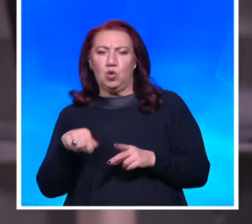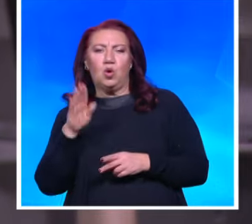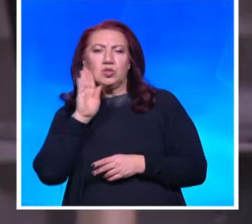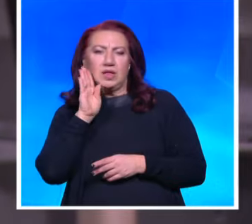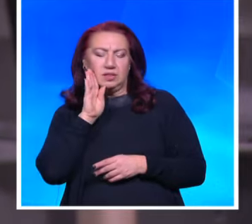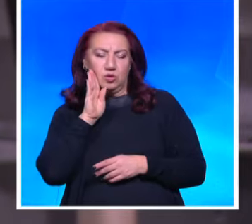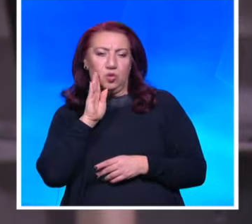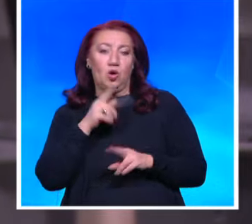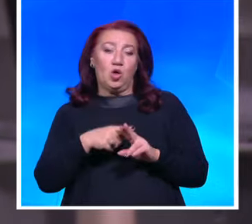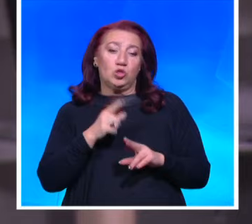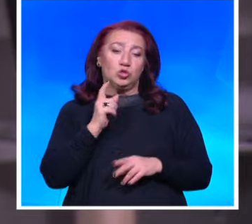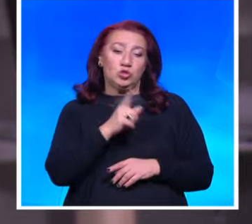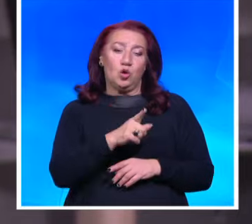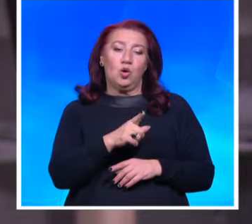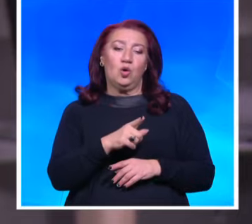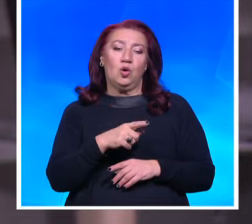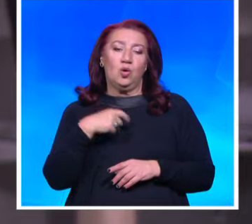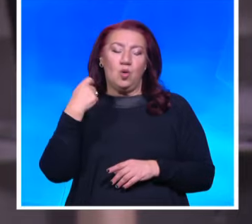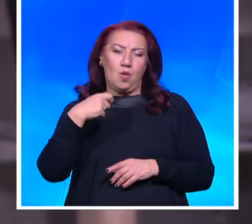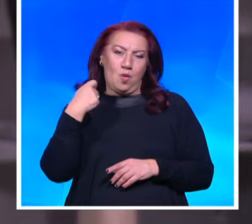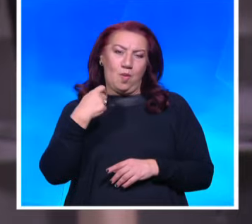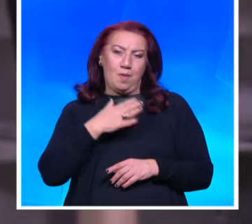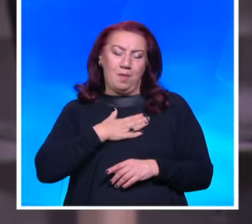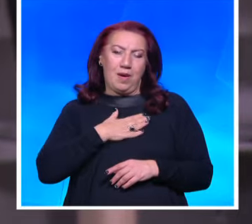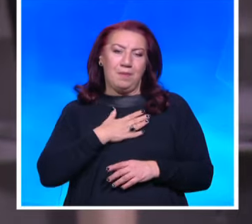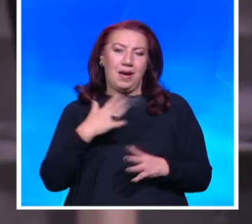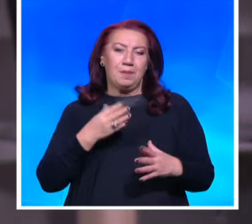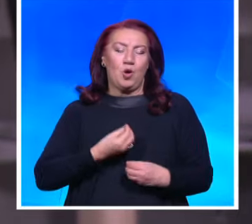Но тя има